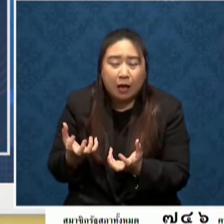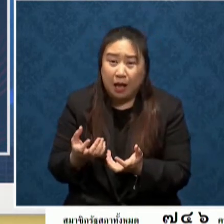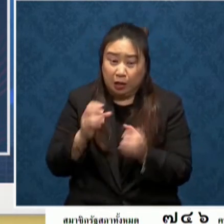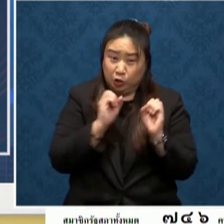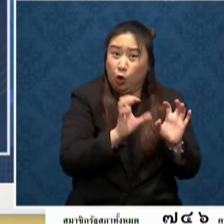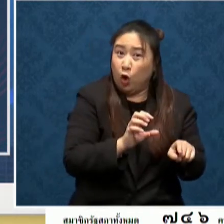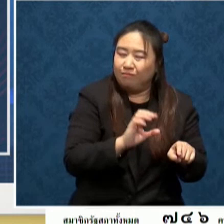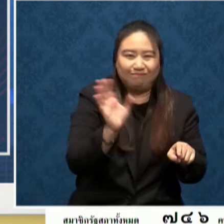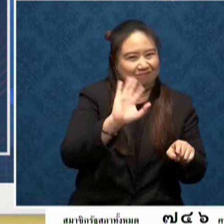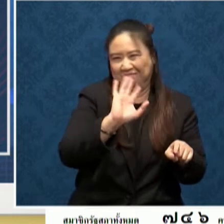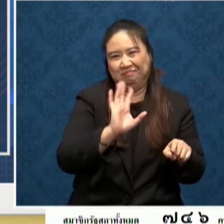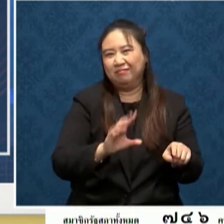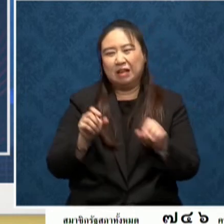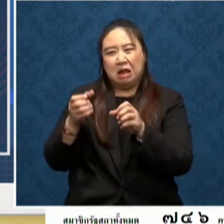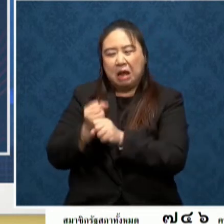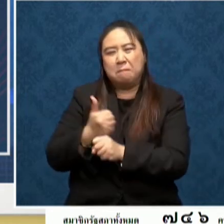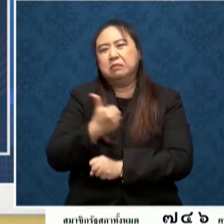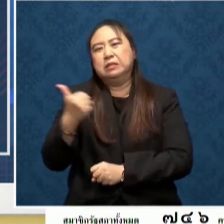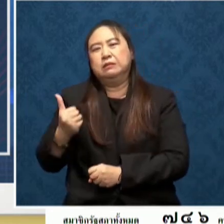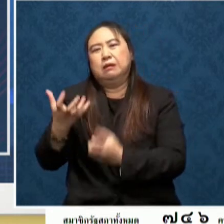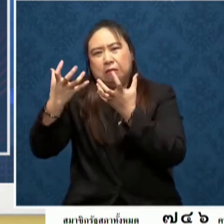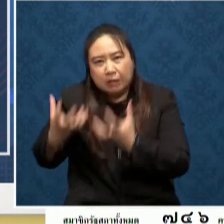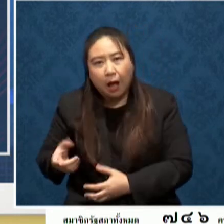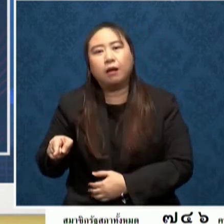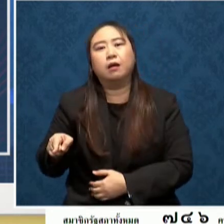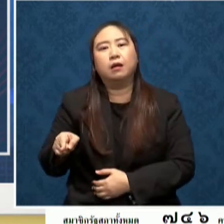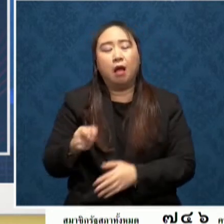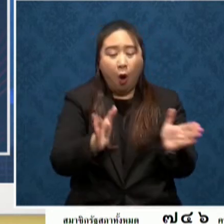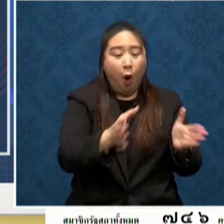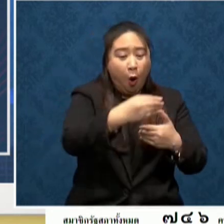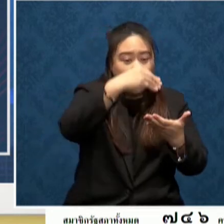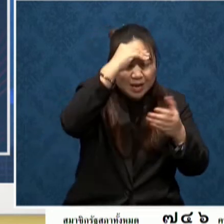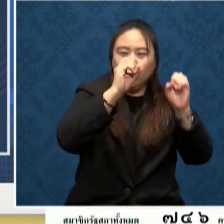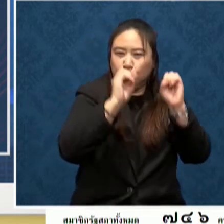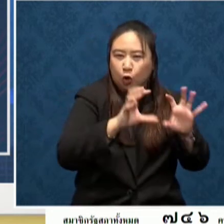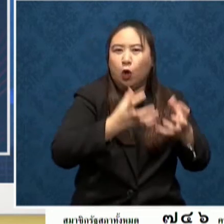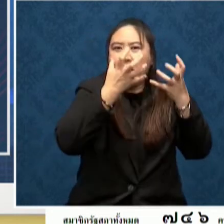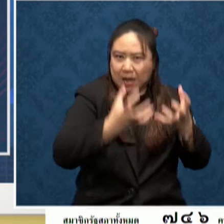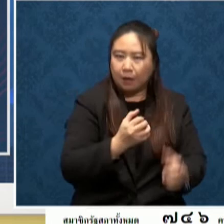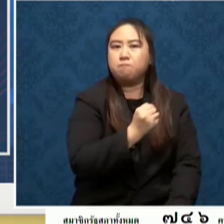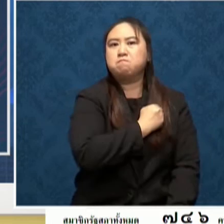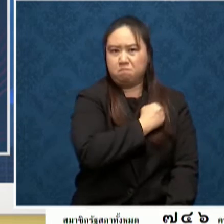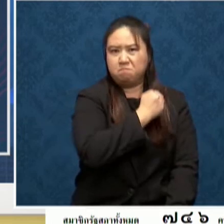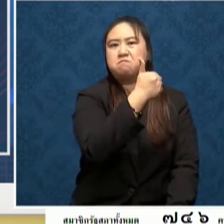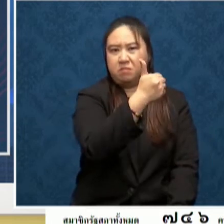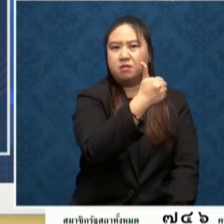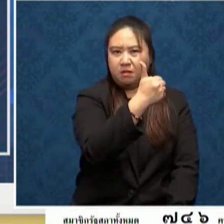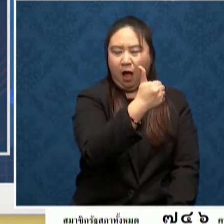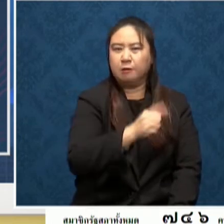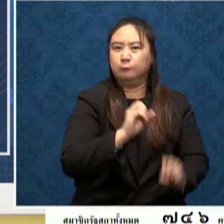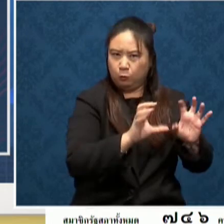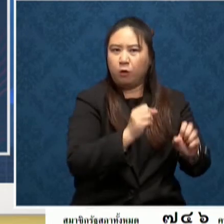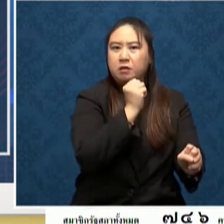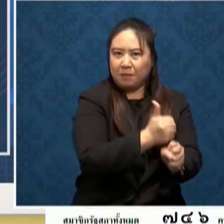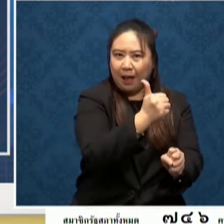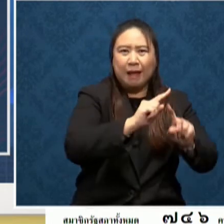ารสอนงานสอน งานที่หนักในห้องเรีนคู่เขไมหวนแล้เขาอยากสอนแต่งานนอกก